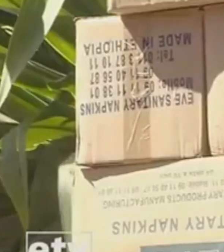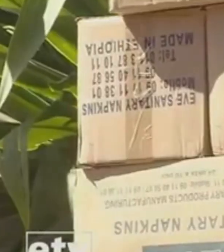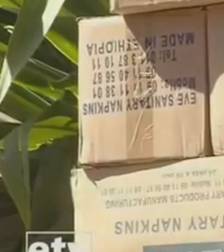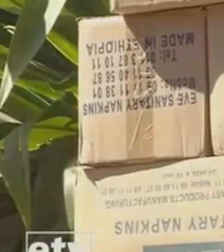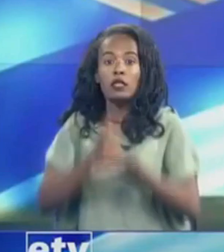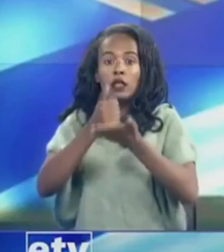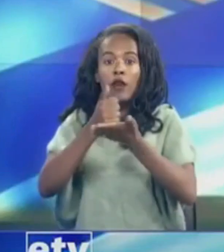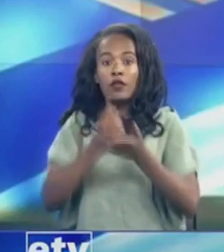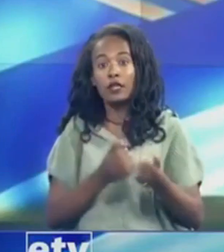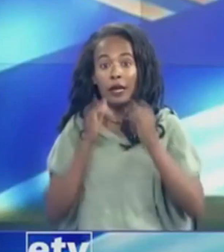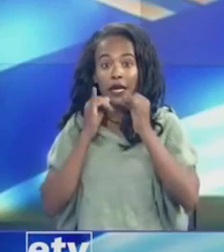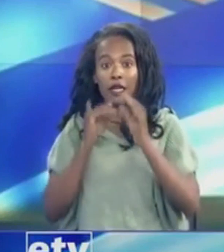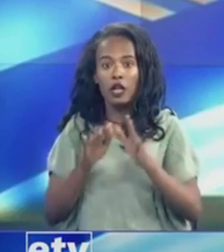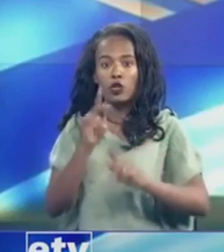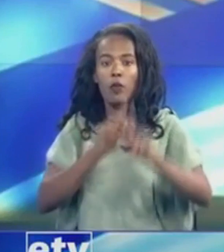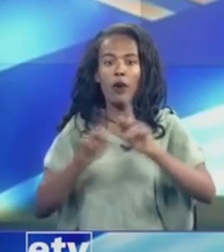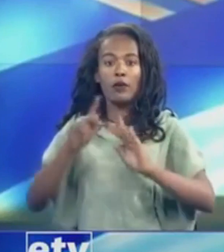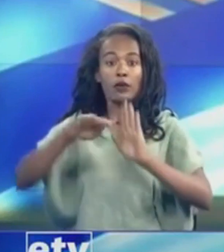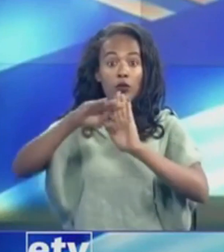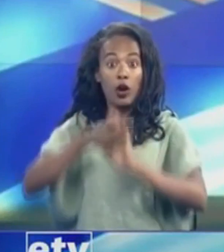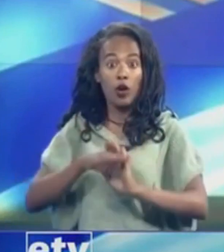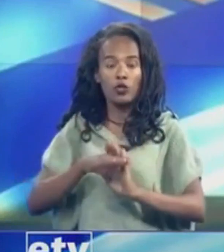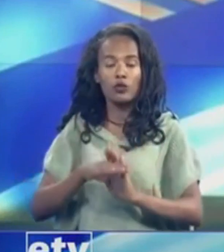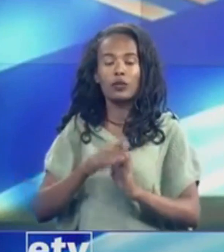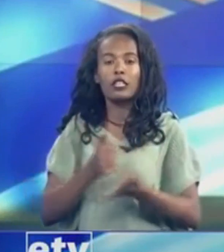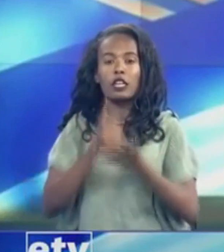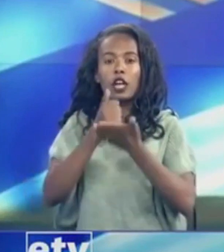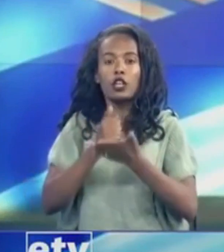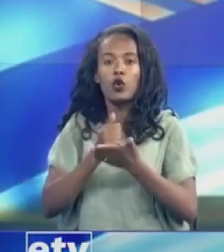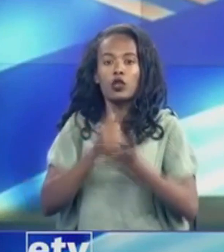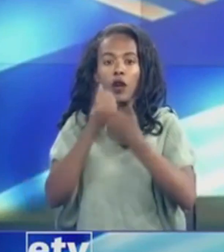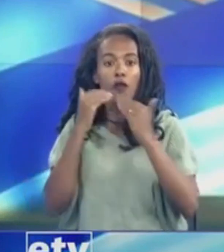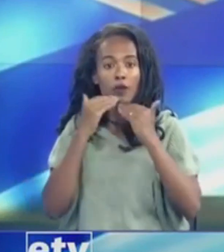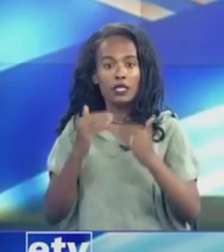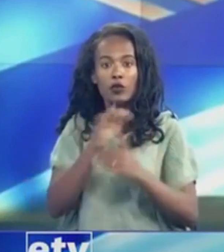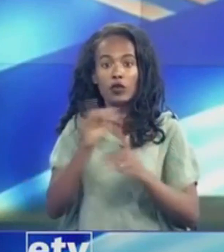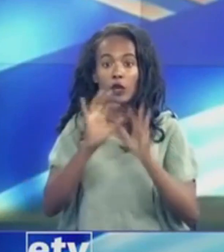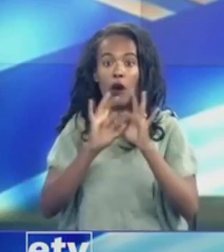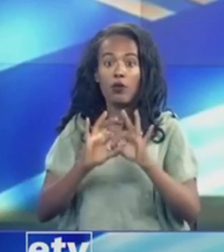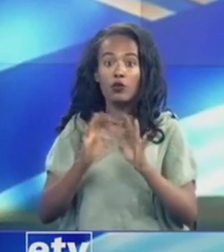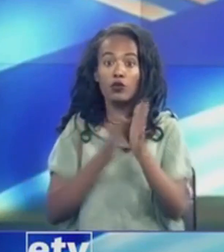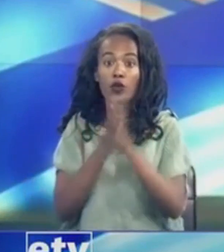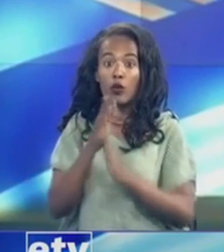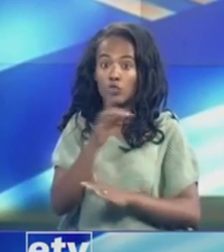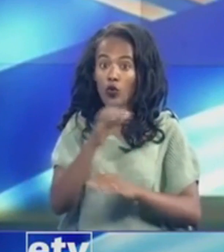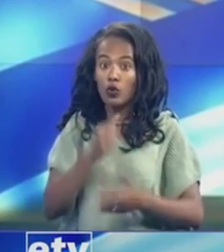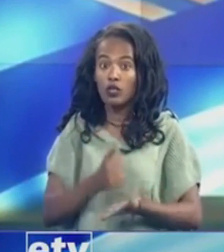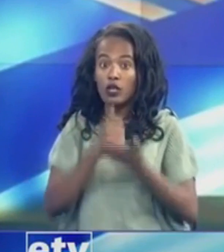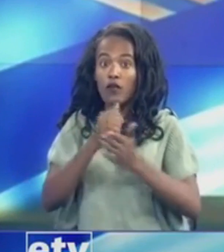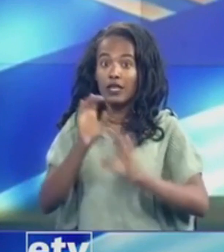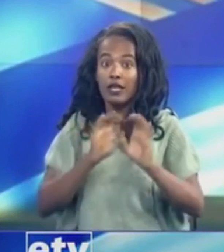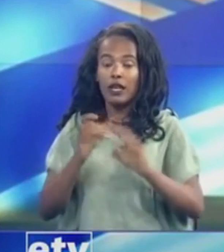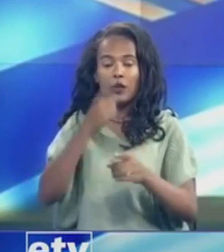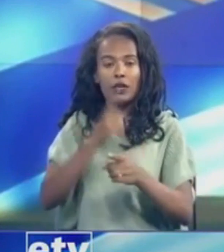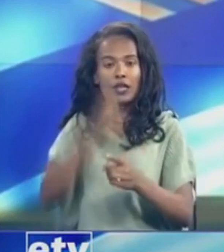ድጋፍ የተበረከተላቸው የማህበራት ተወካዮችም በተደረገላቸው ድጋፍ አመስግነው እንደየማህበራቱ ፍላጎት ስለሆነ ድጋፍ የተደረገልን